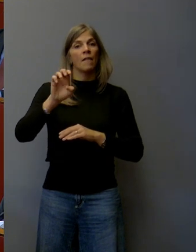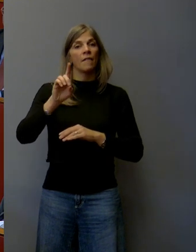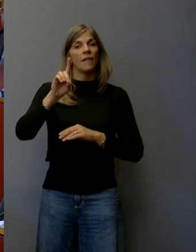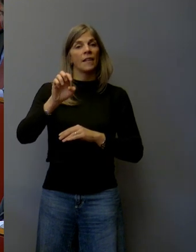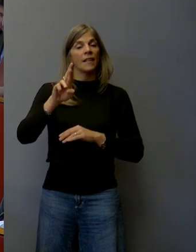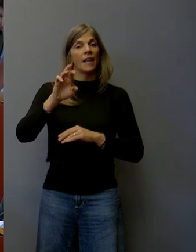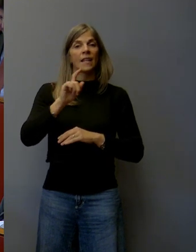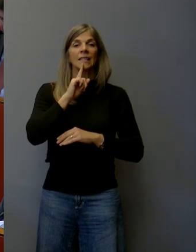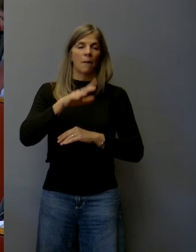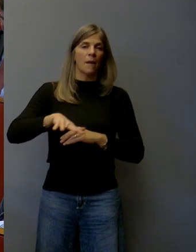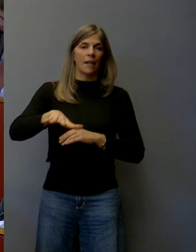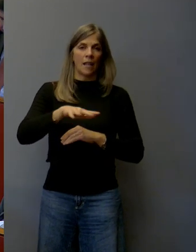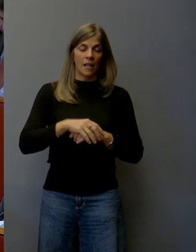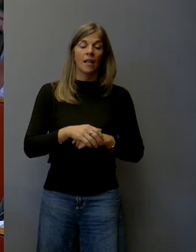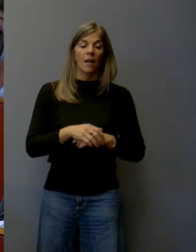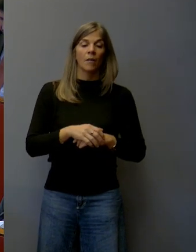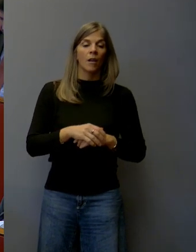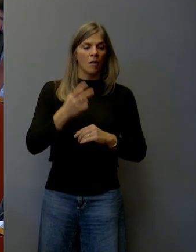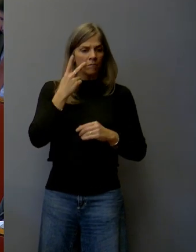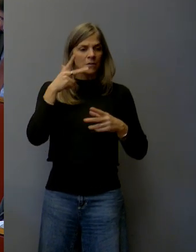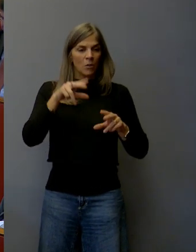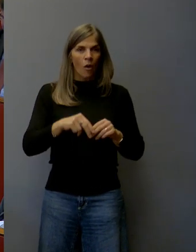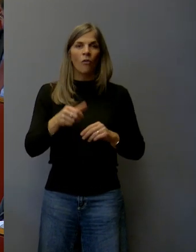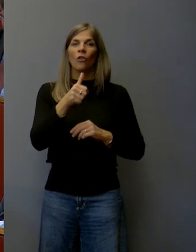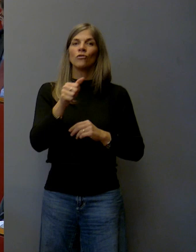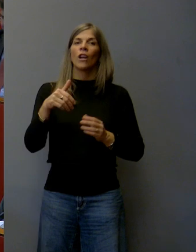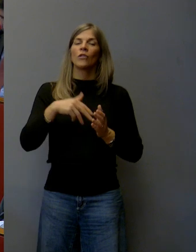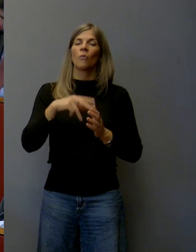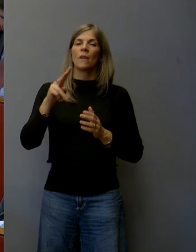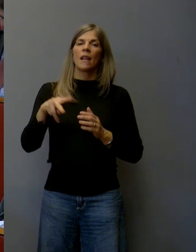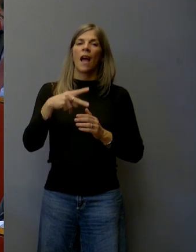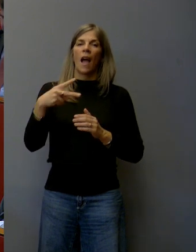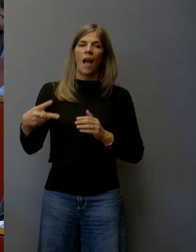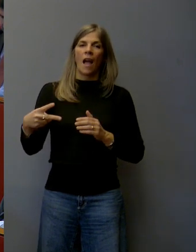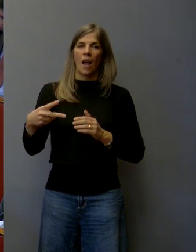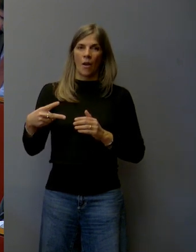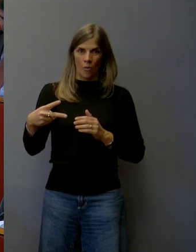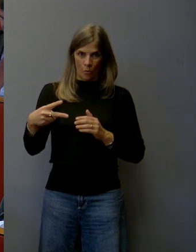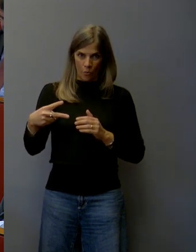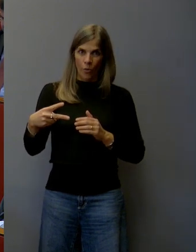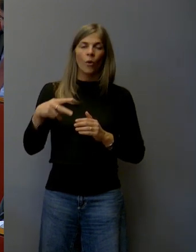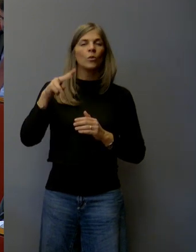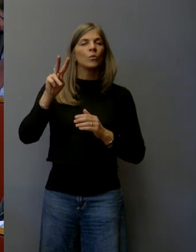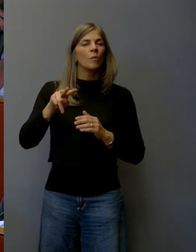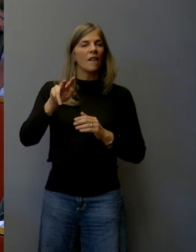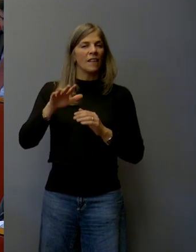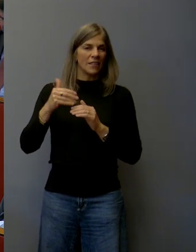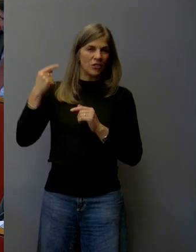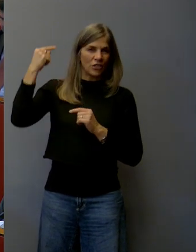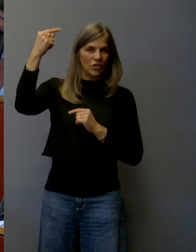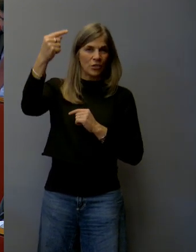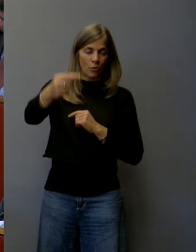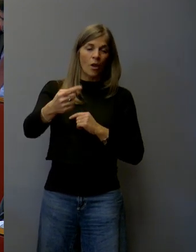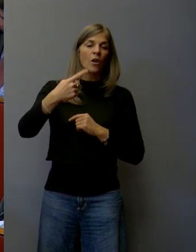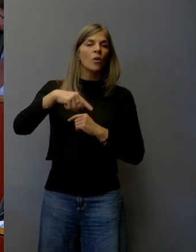su dopo il 2025 100 mila euro di cui 10.000 quindi sappiamo che le infiltrazioni del tetto